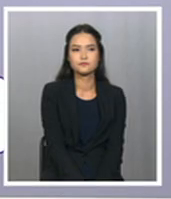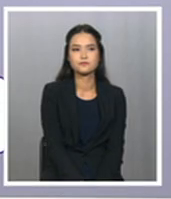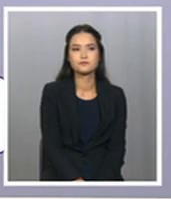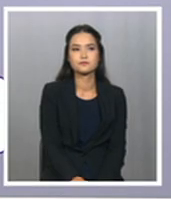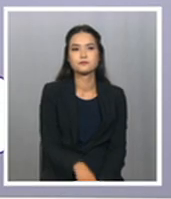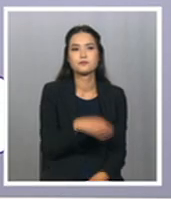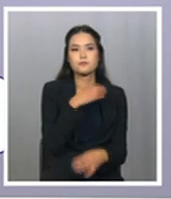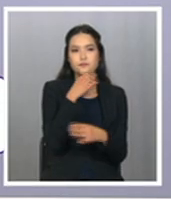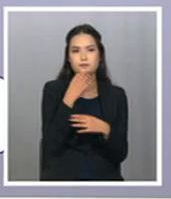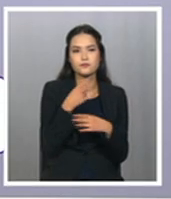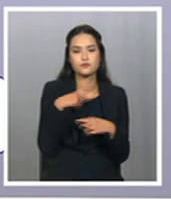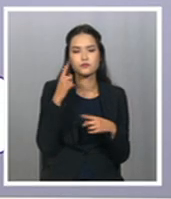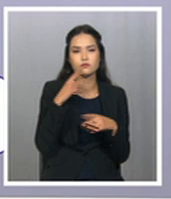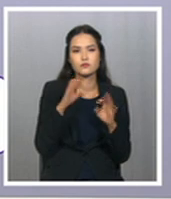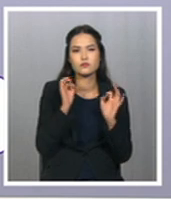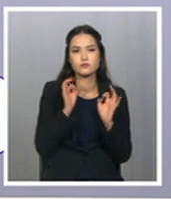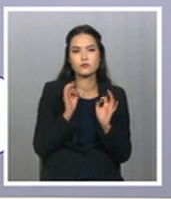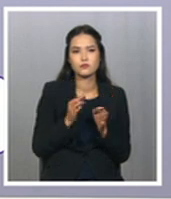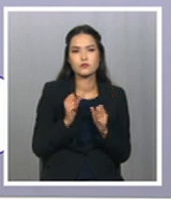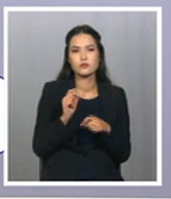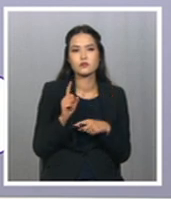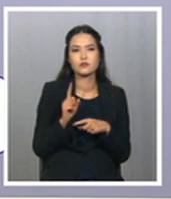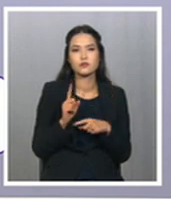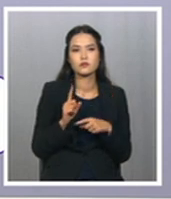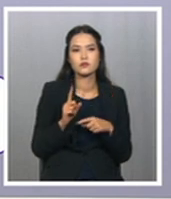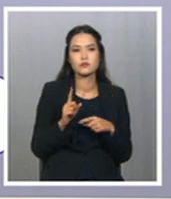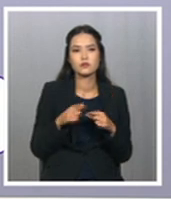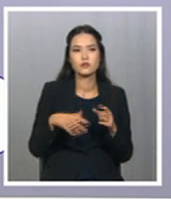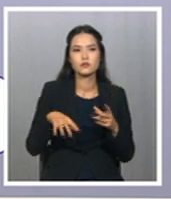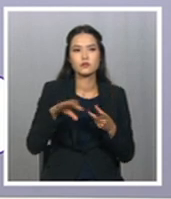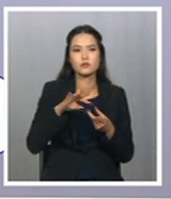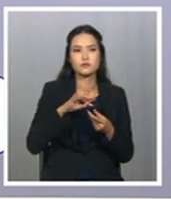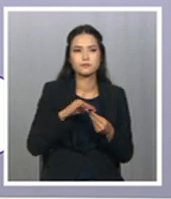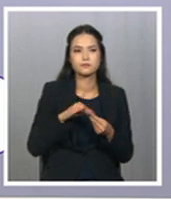Жауаптарымызды нақтылаған болсақ, онда сабағымызды қорытындылайық.